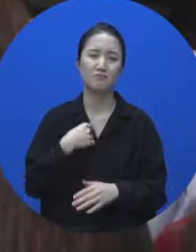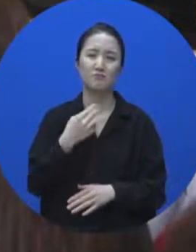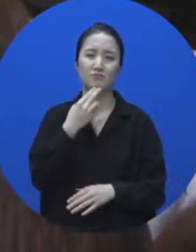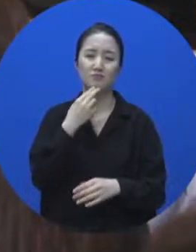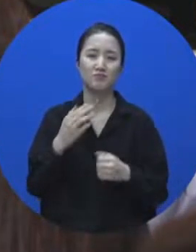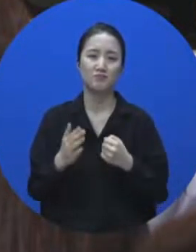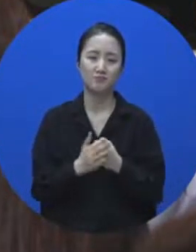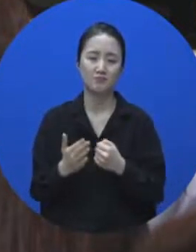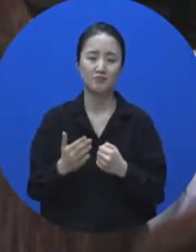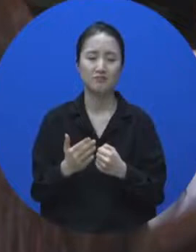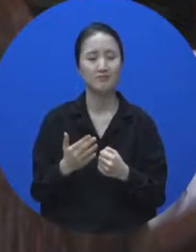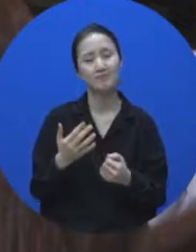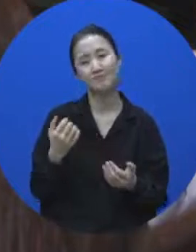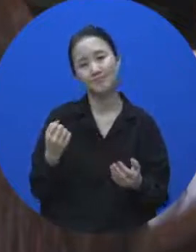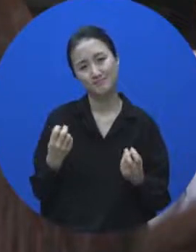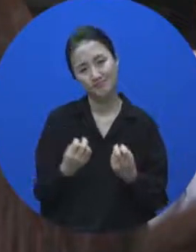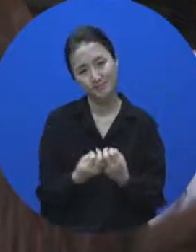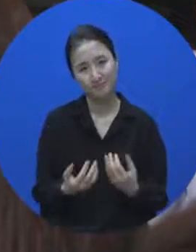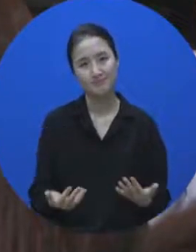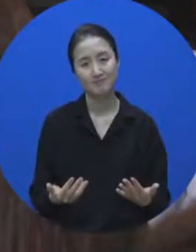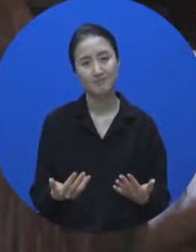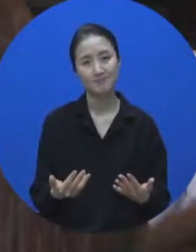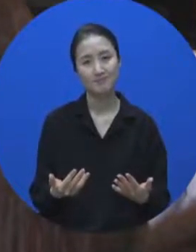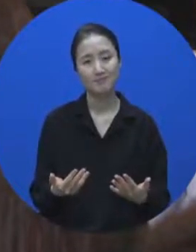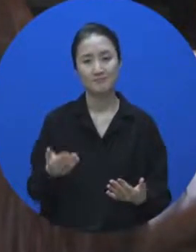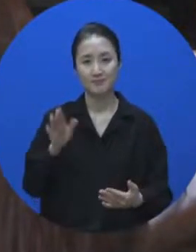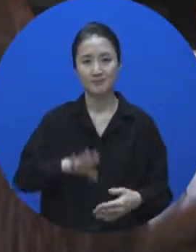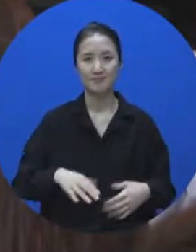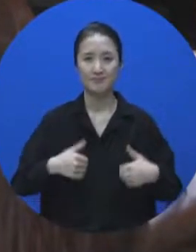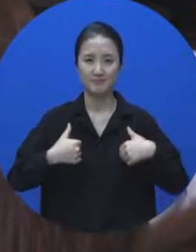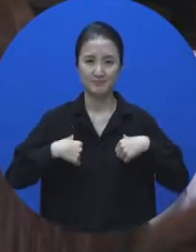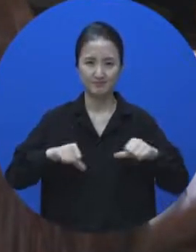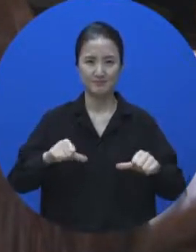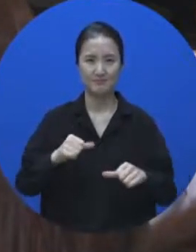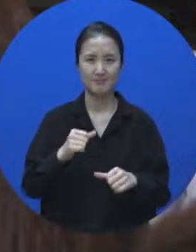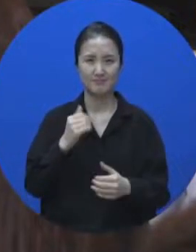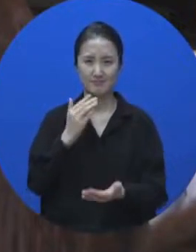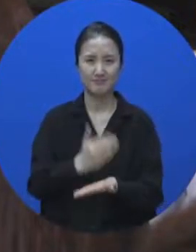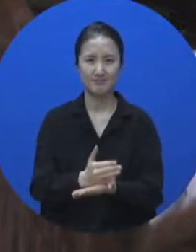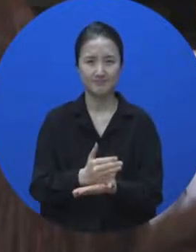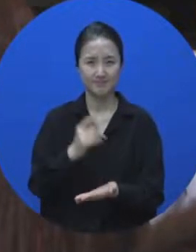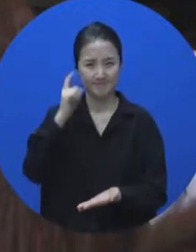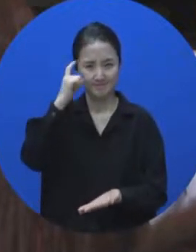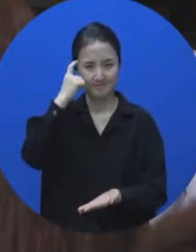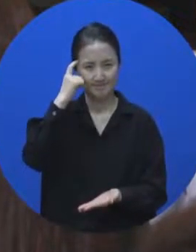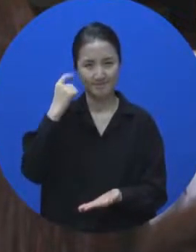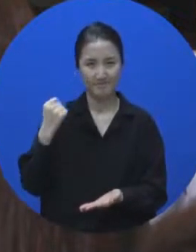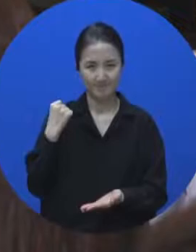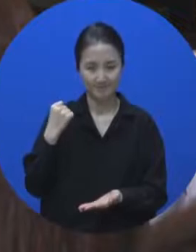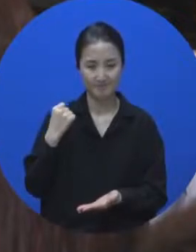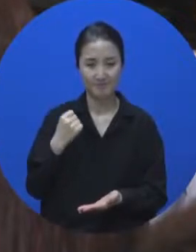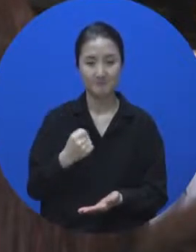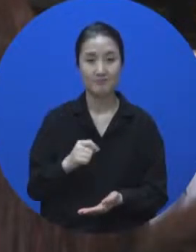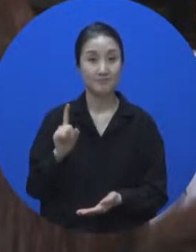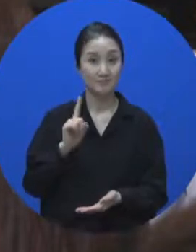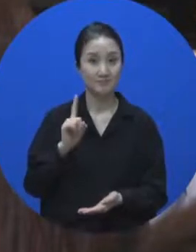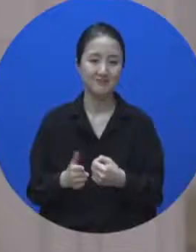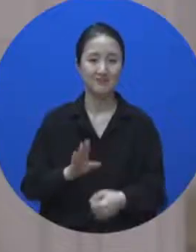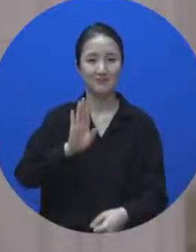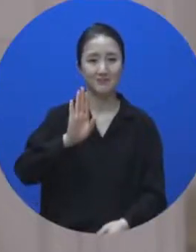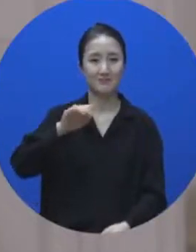그러나 이 포기하지 않는 정신. 여러분들, 통장이 없어도 새 아파트를 갖는 방법이